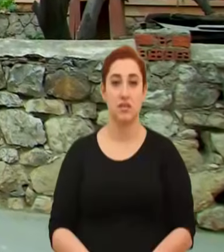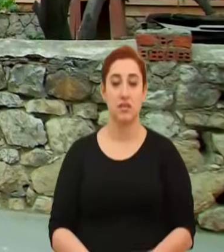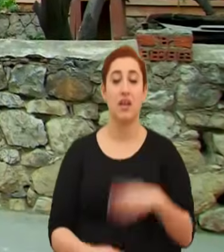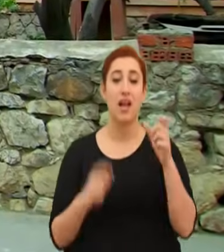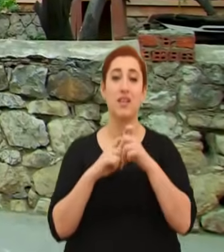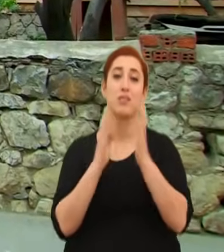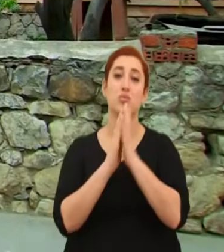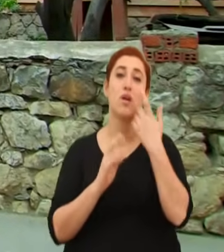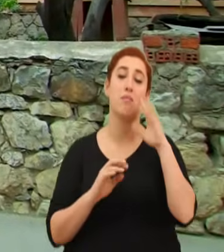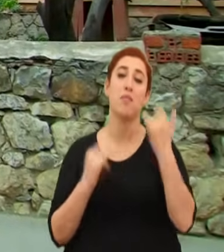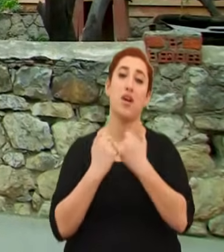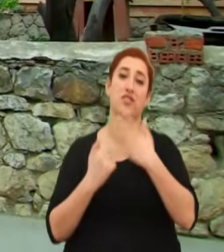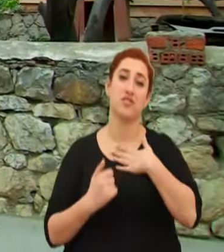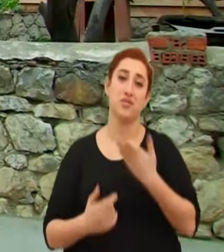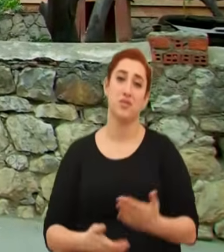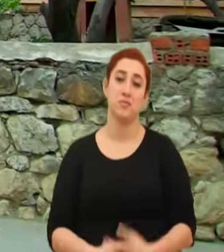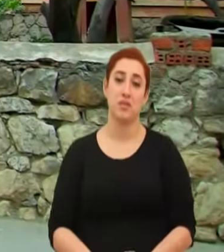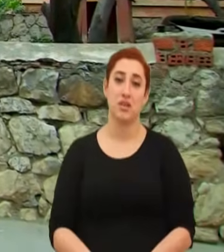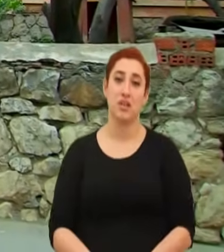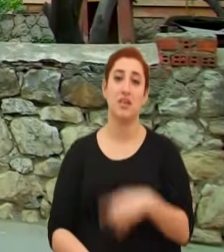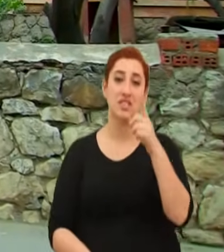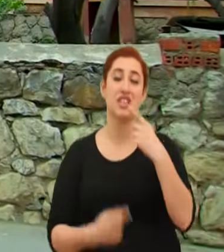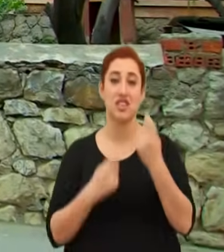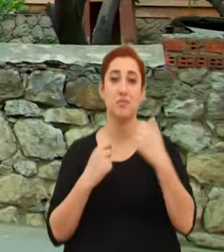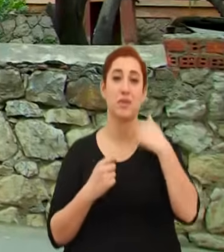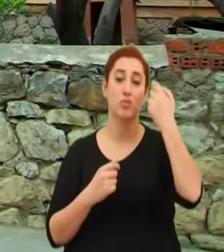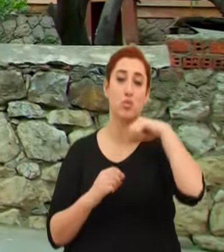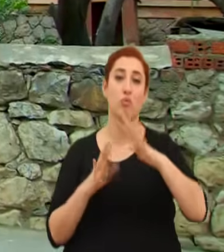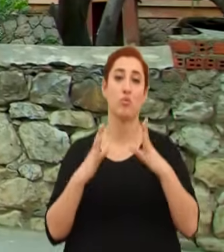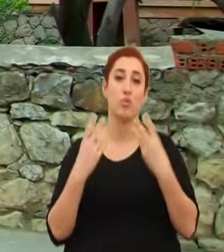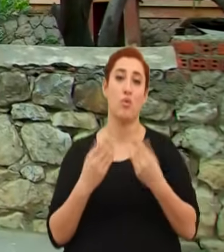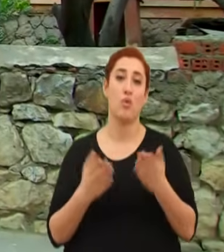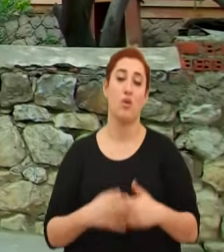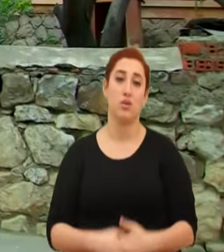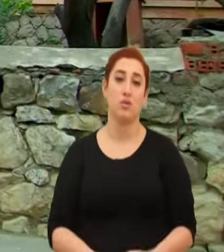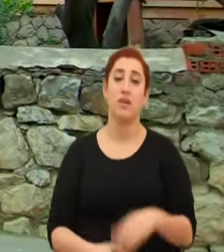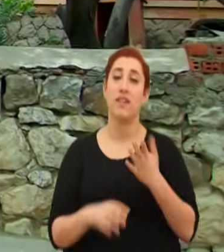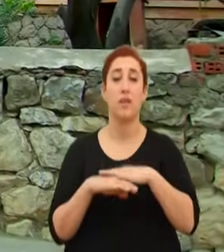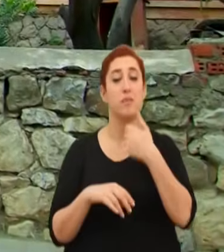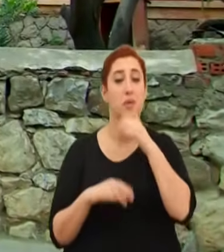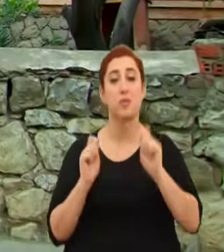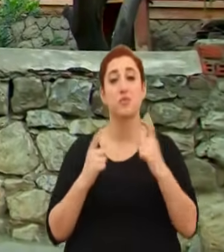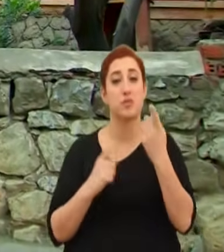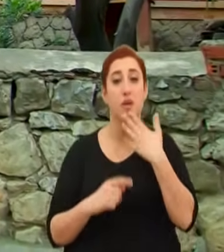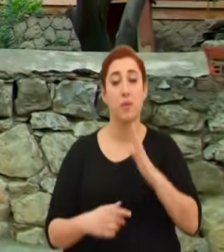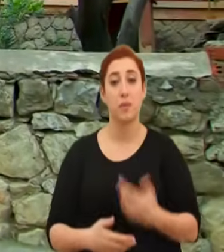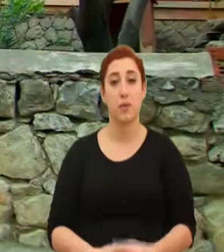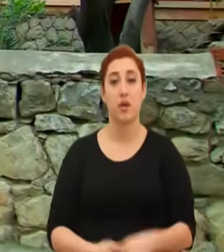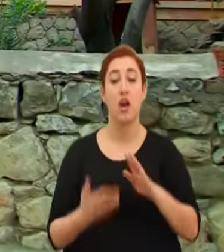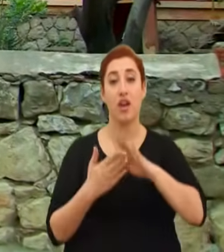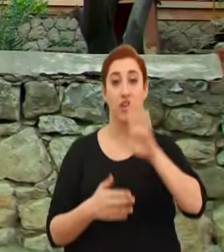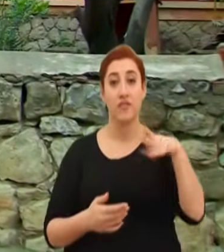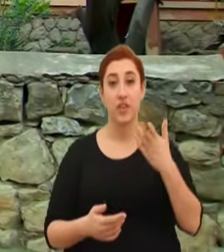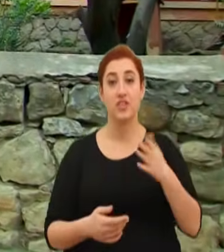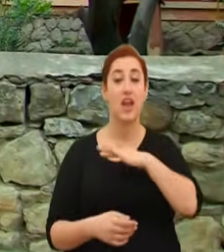Ya Erdem kusura bakma kardeşim ya. Senin işte benim yüzümden bozuldu ya. Ne yapalım abi yapacak bir şey yok işte.